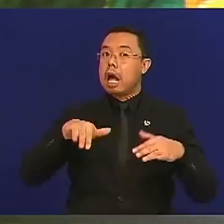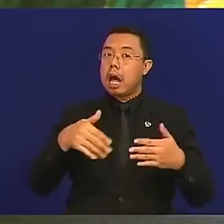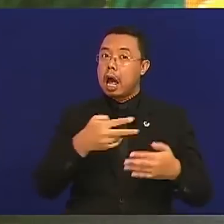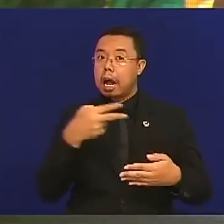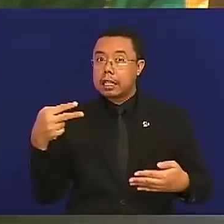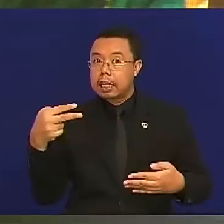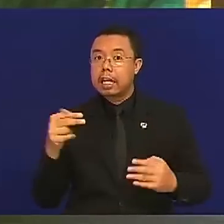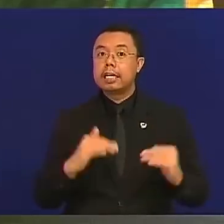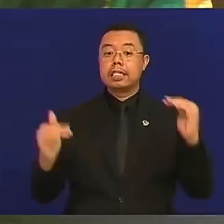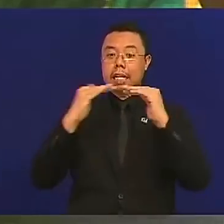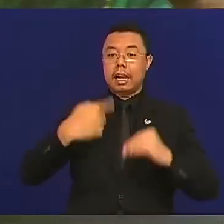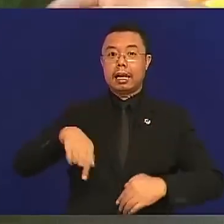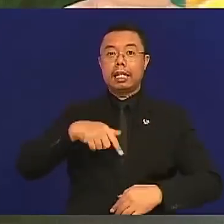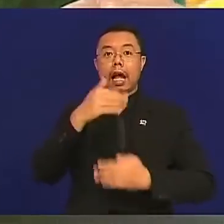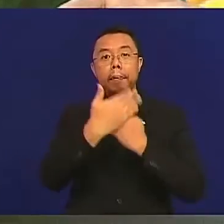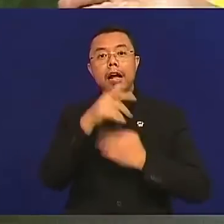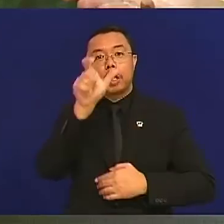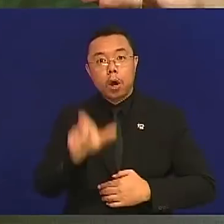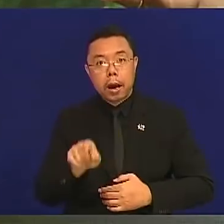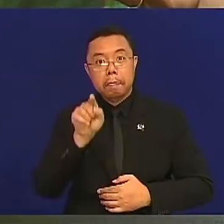Artinya standar kita mengasihi orang